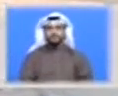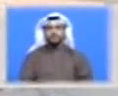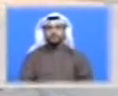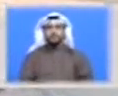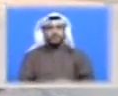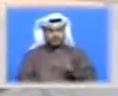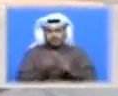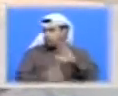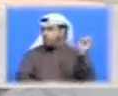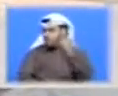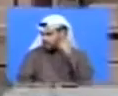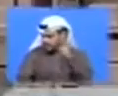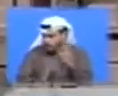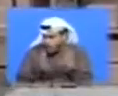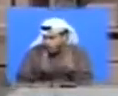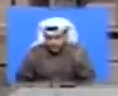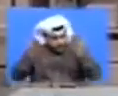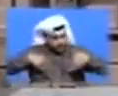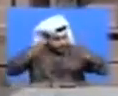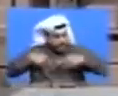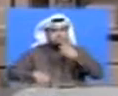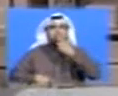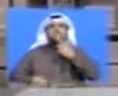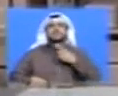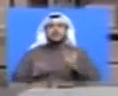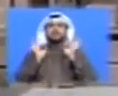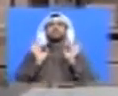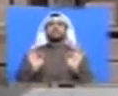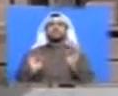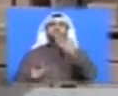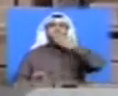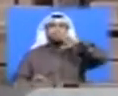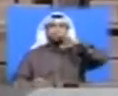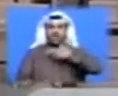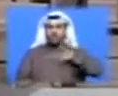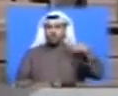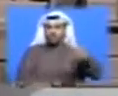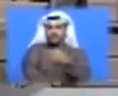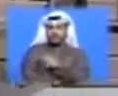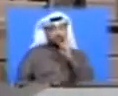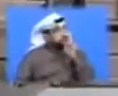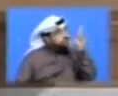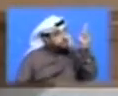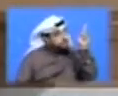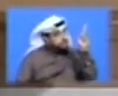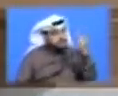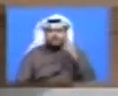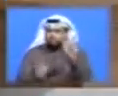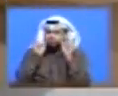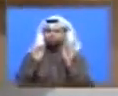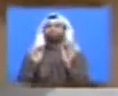لا داعي للقلق او الخوف او الهلع، فما تقوم بها وزارة الصحة من إجراءات وقائية